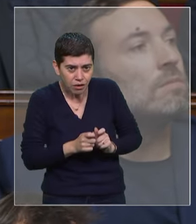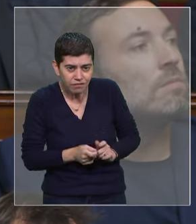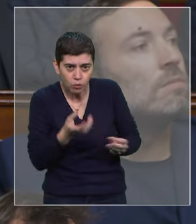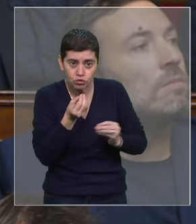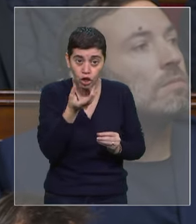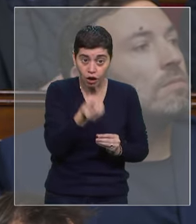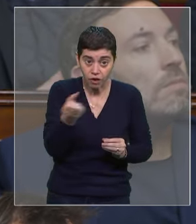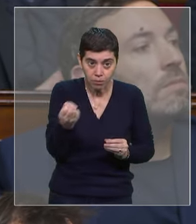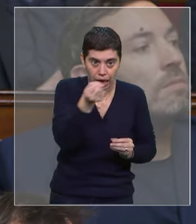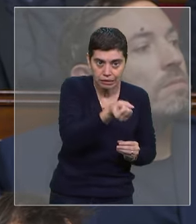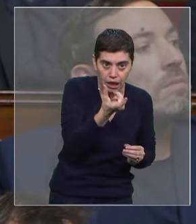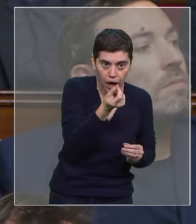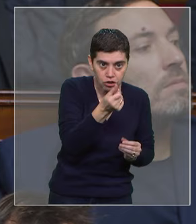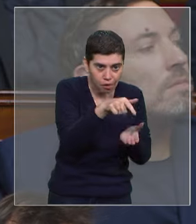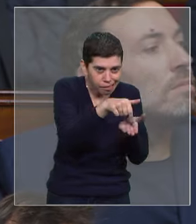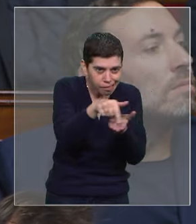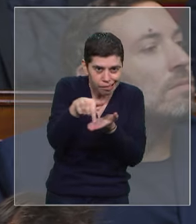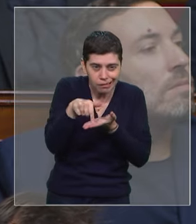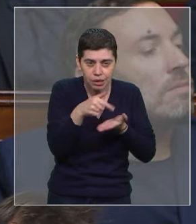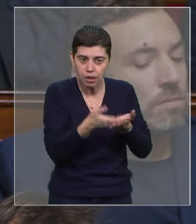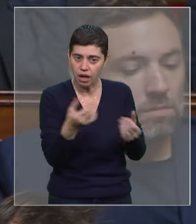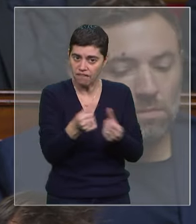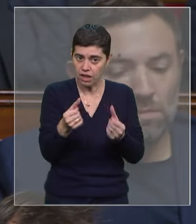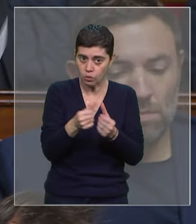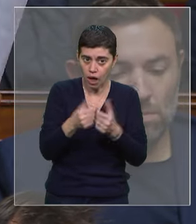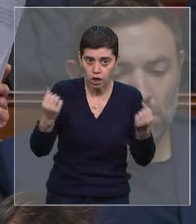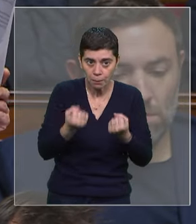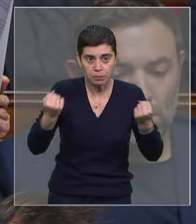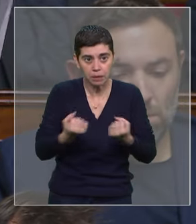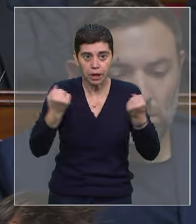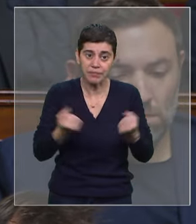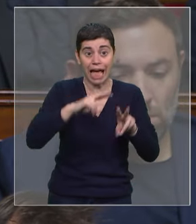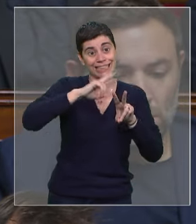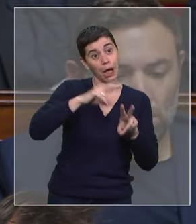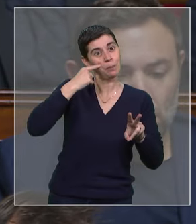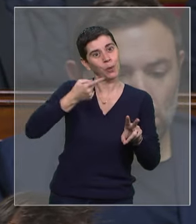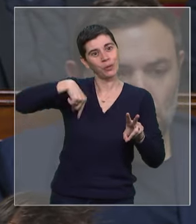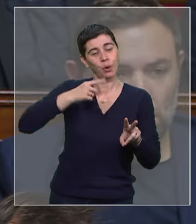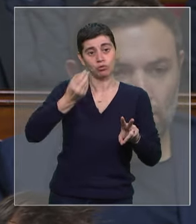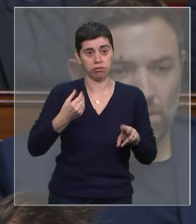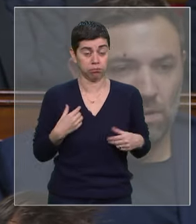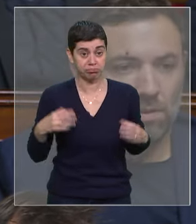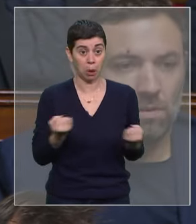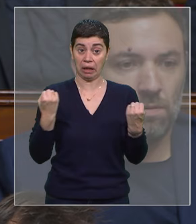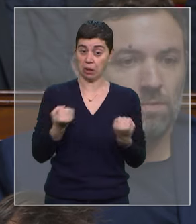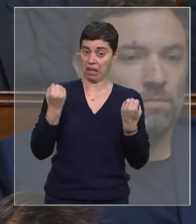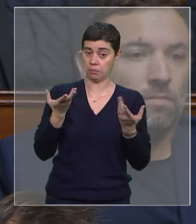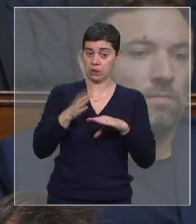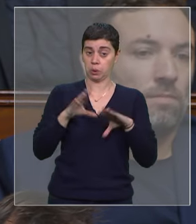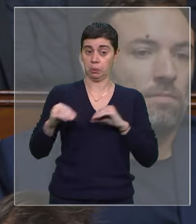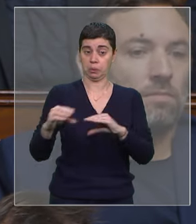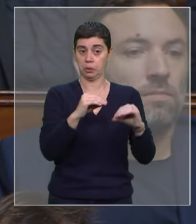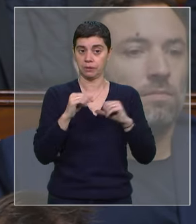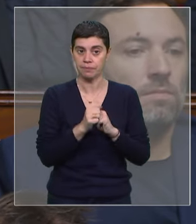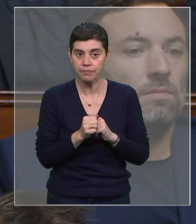pécule? Que faites-vous, à part des campagnes de communication hashtag pour nos enfants, pendant que la défiance envers l'aide sociale